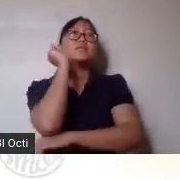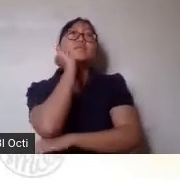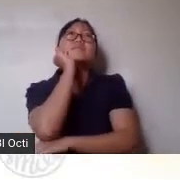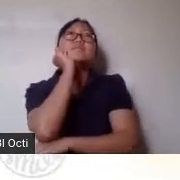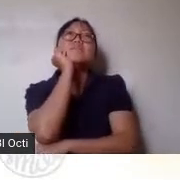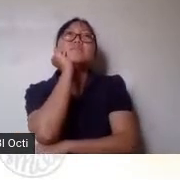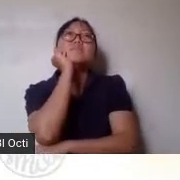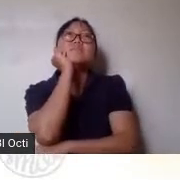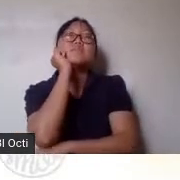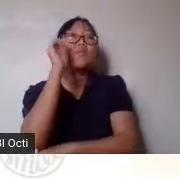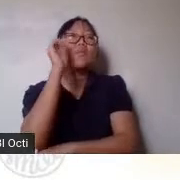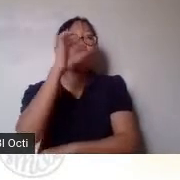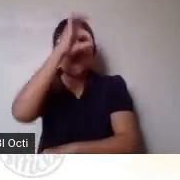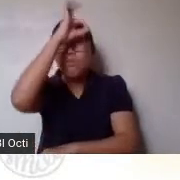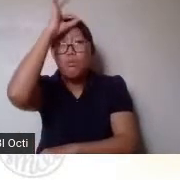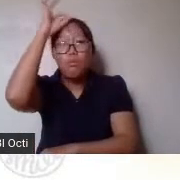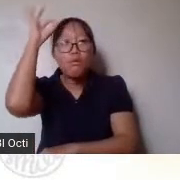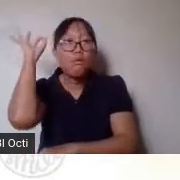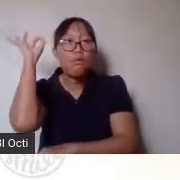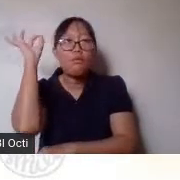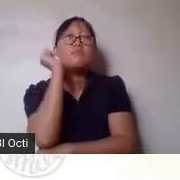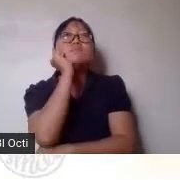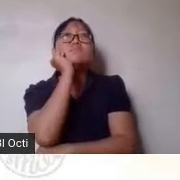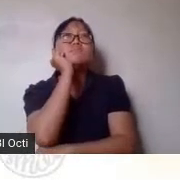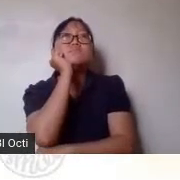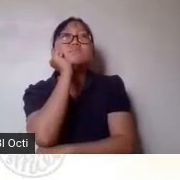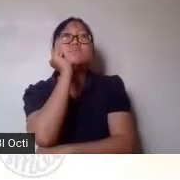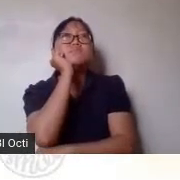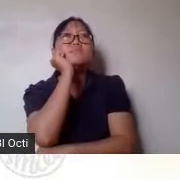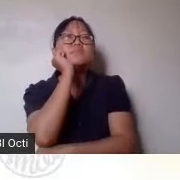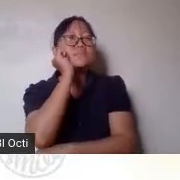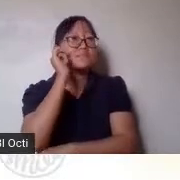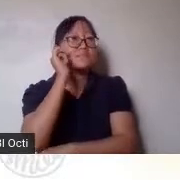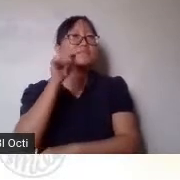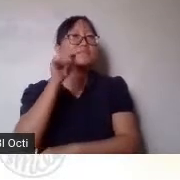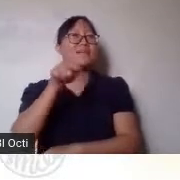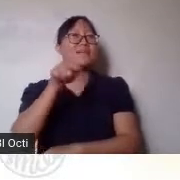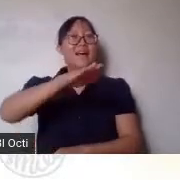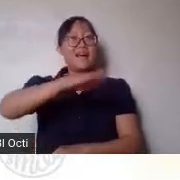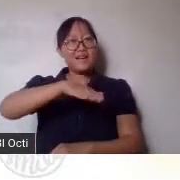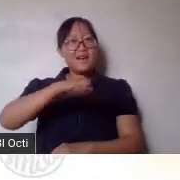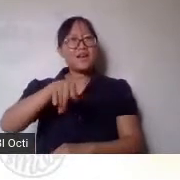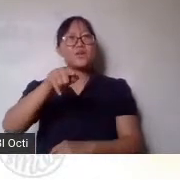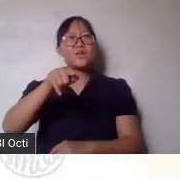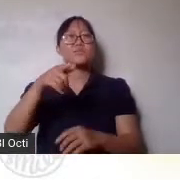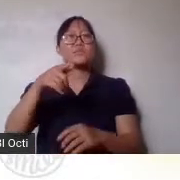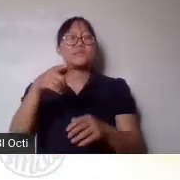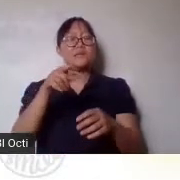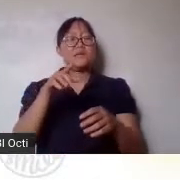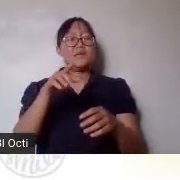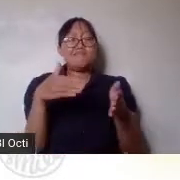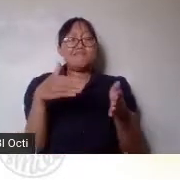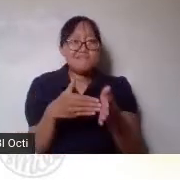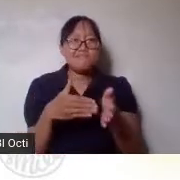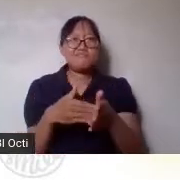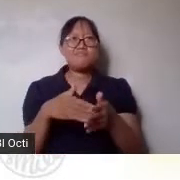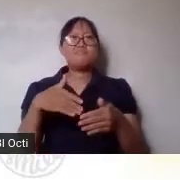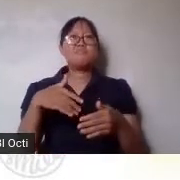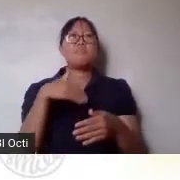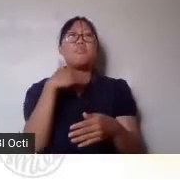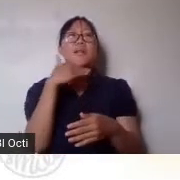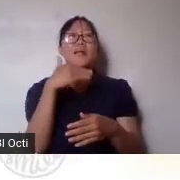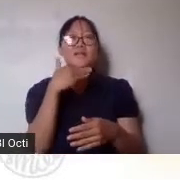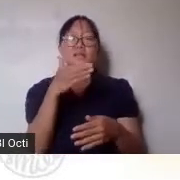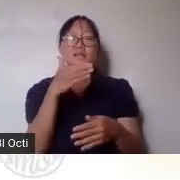kelas. Dan tentu semua ini akan mengganggu proses belajarnya. Nah, kalau kita lihat dari gejala-gejala